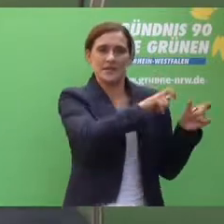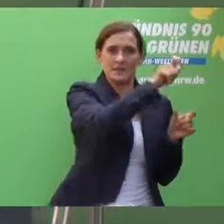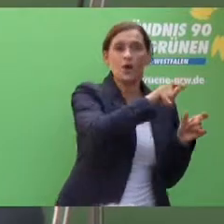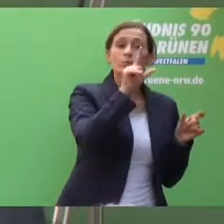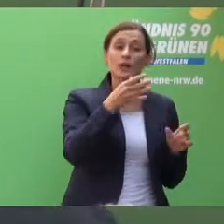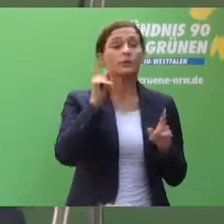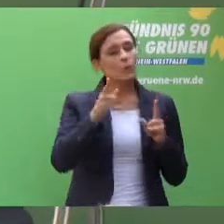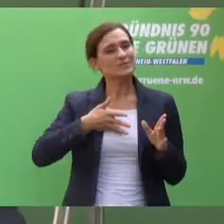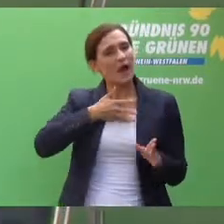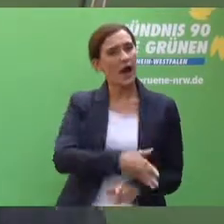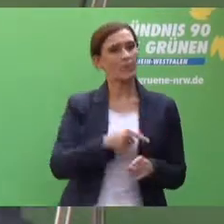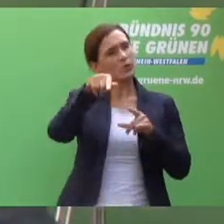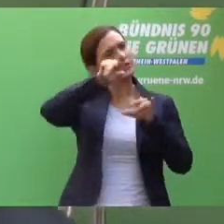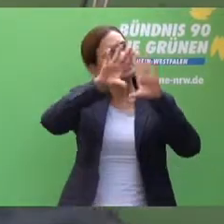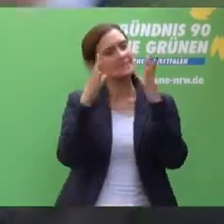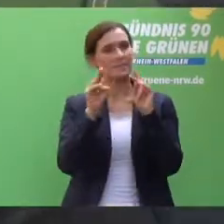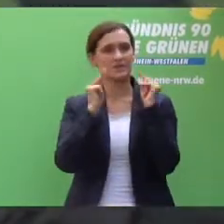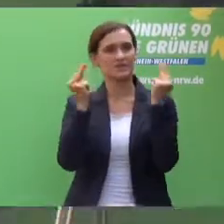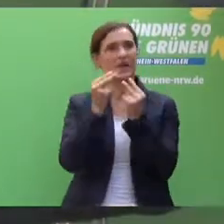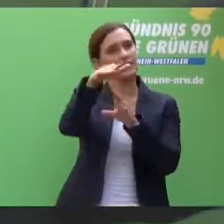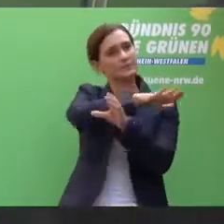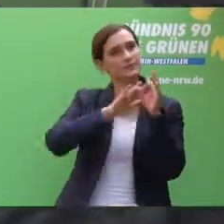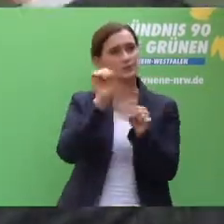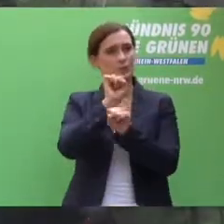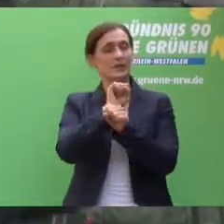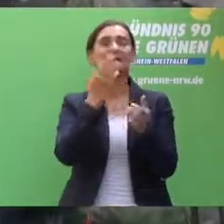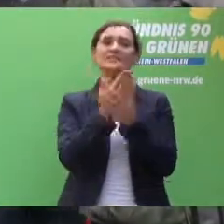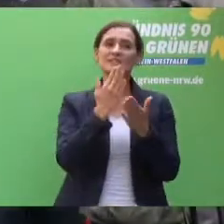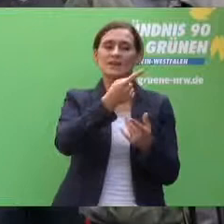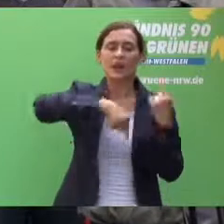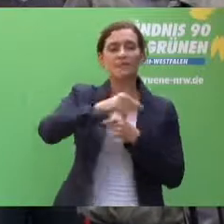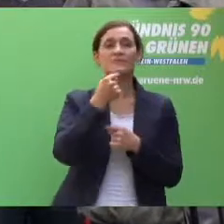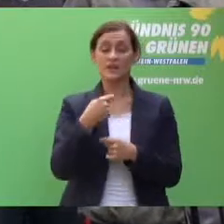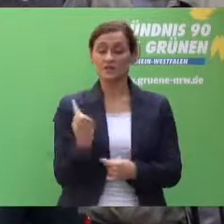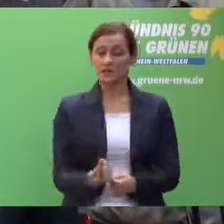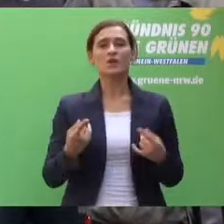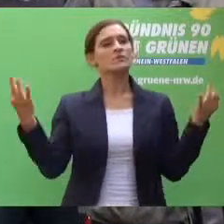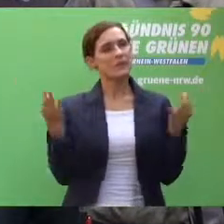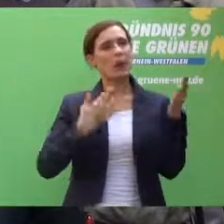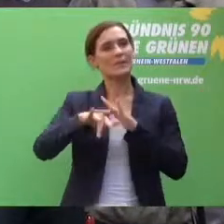bekämpfen. Und deswegen bestreiten wir das Monopol der politischen Rechte auf das Christentum.